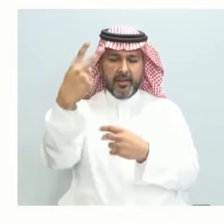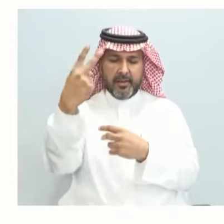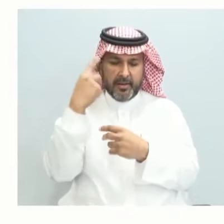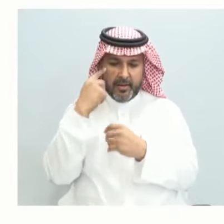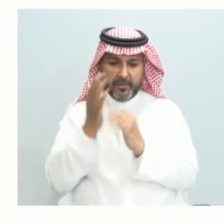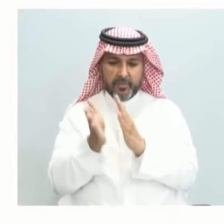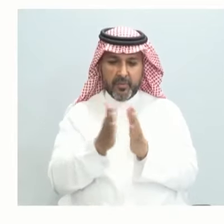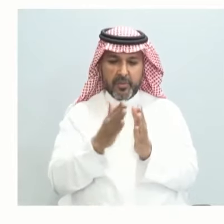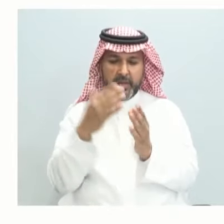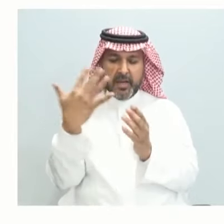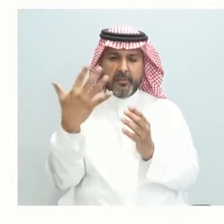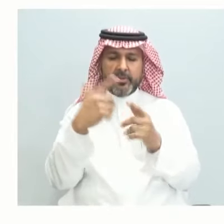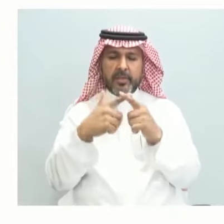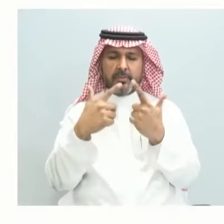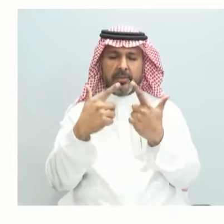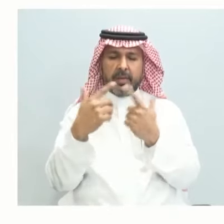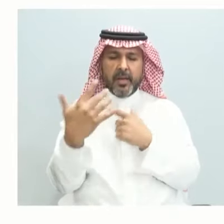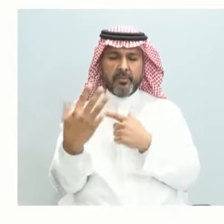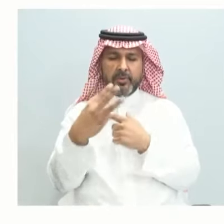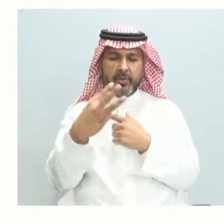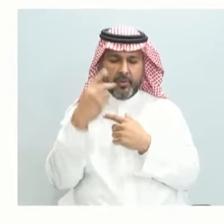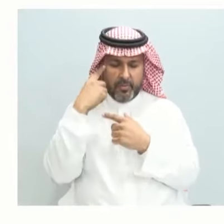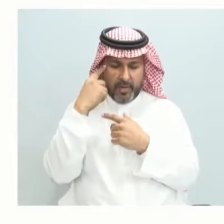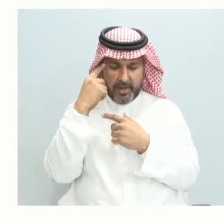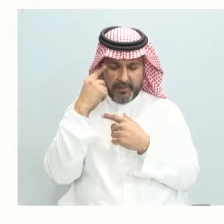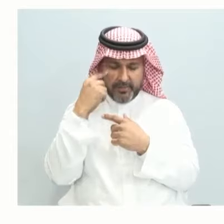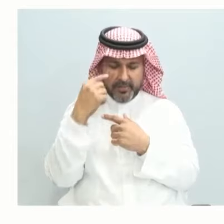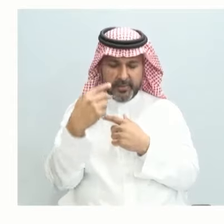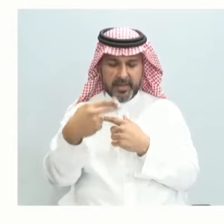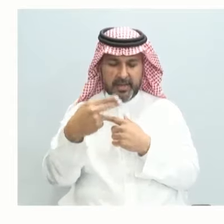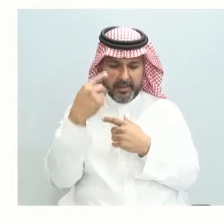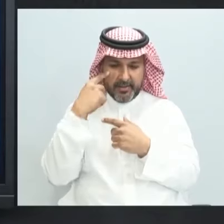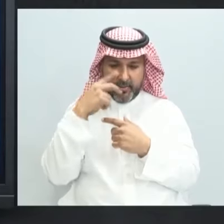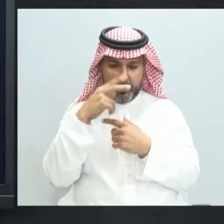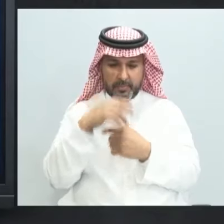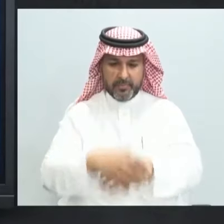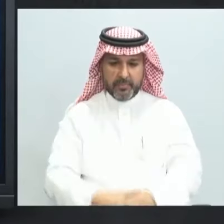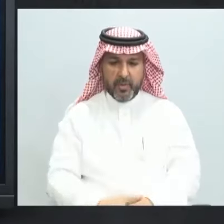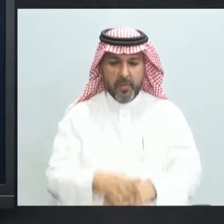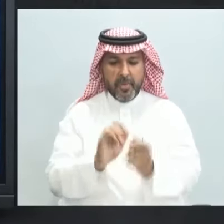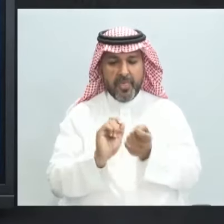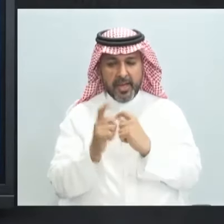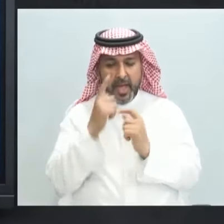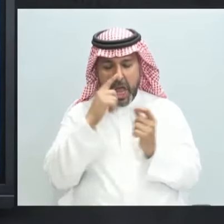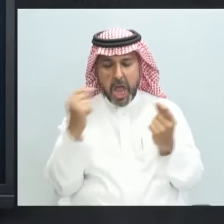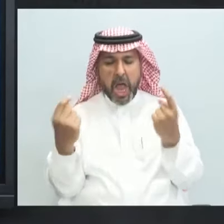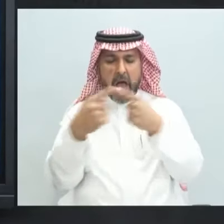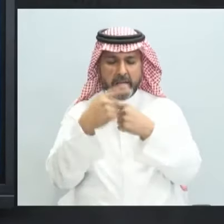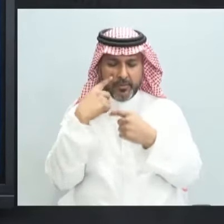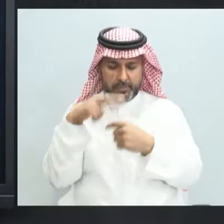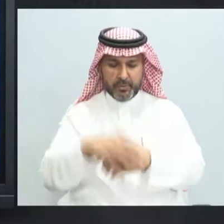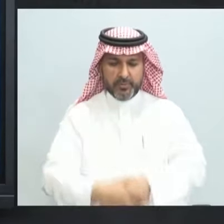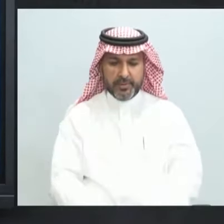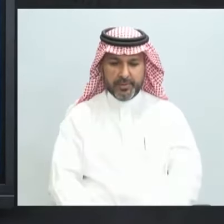اريد اعادتها مره اخرى الى العوامل المضروبه في بعضها البعض وسنستخدم اليوم اول طريقه